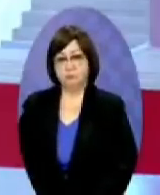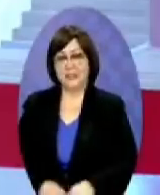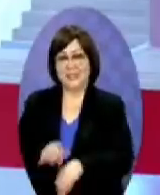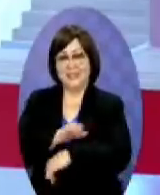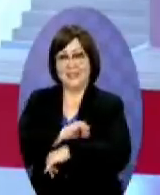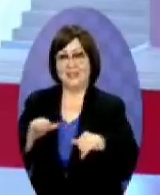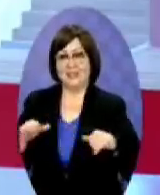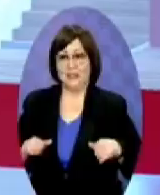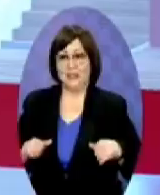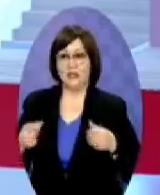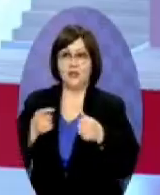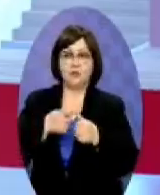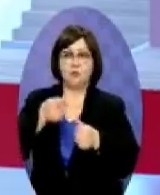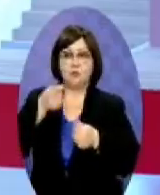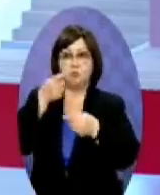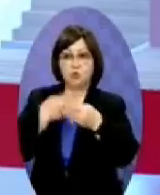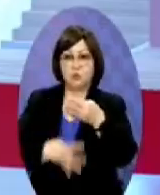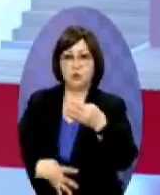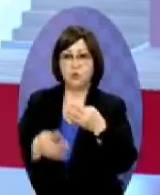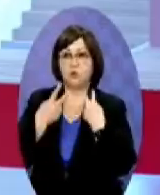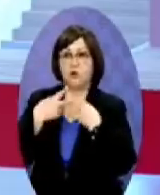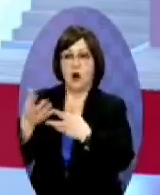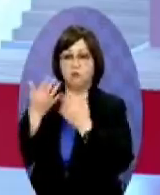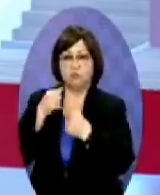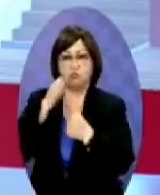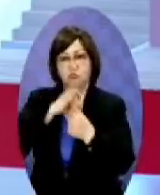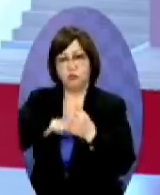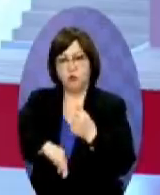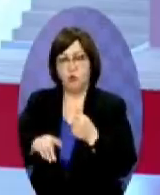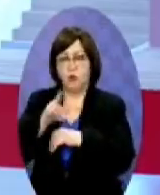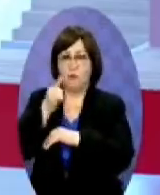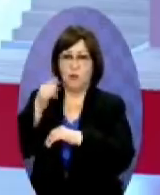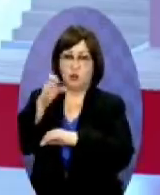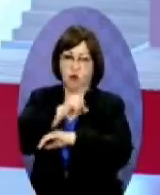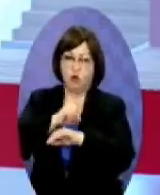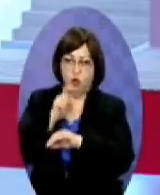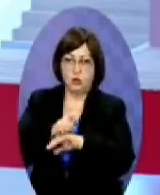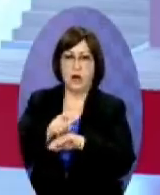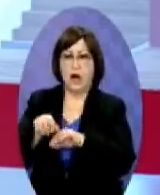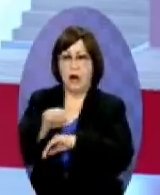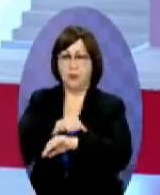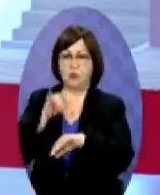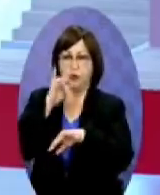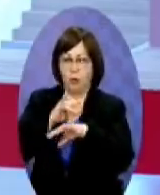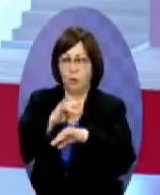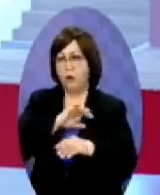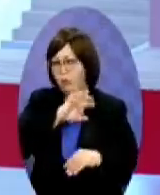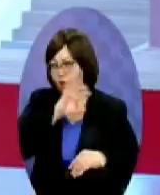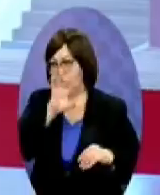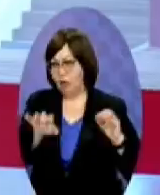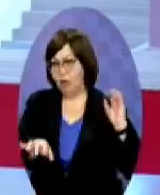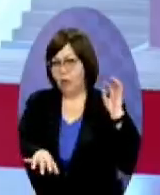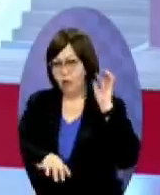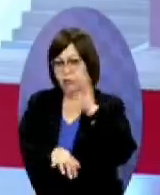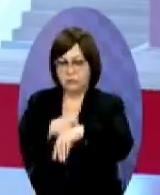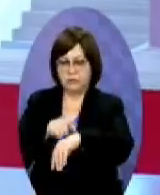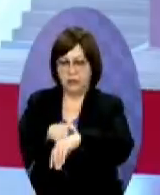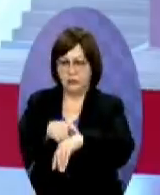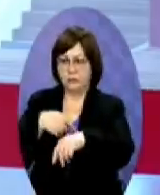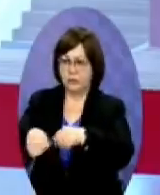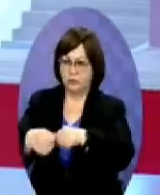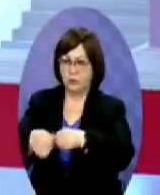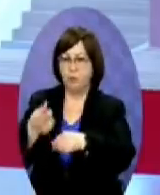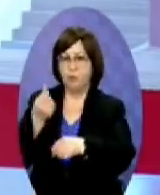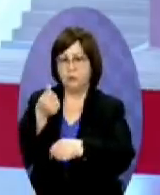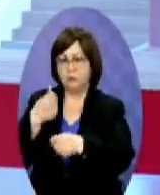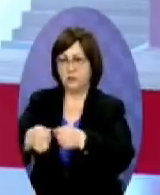Иргэд бүртгэлийн үйлчлэгийг авахын тулд хот эсвэл аймгийн төвөнд зорж цаг мөнгөн үрдэг үе ард хоцорч байна. Улсын